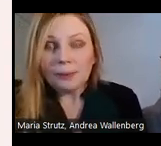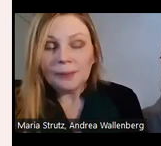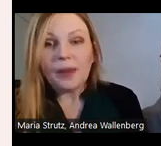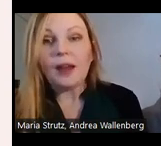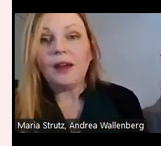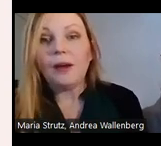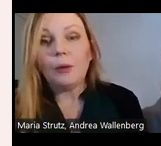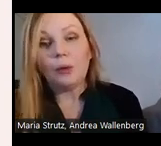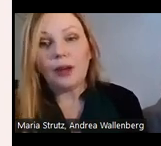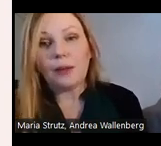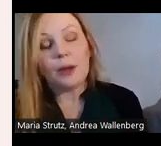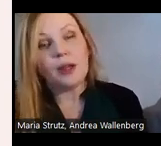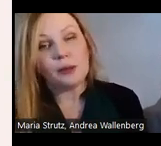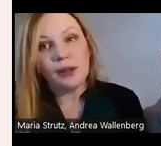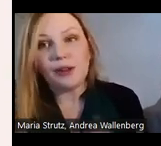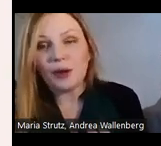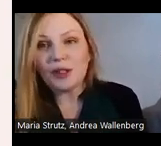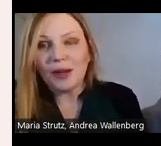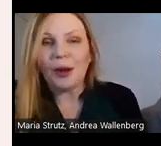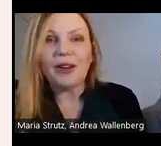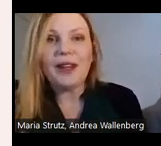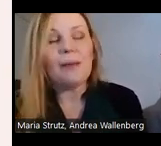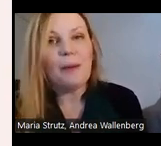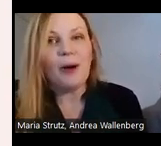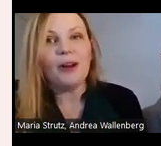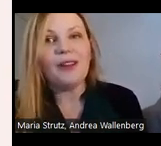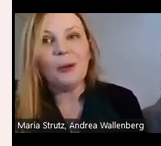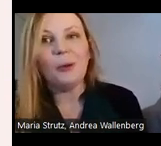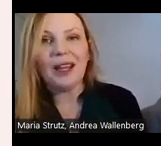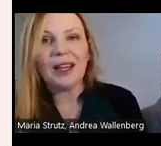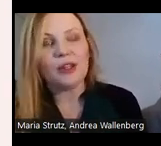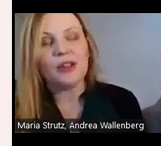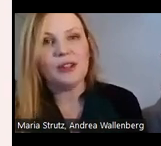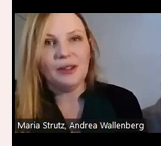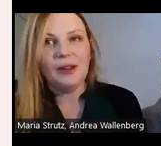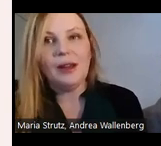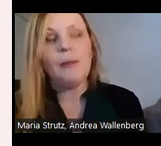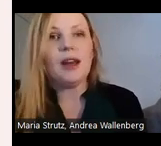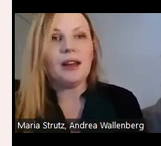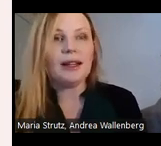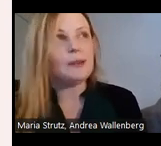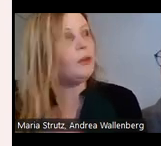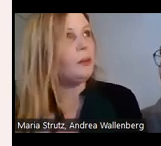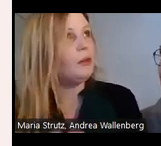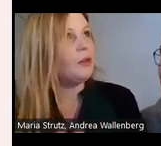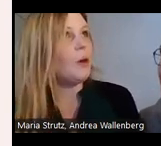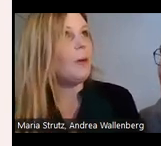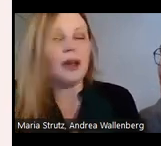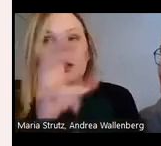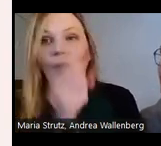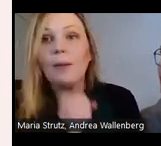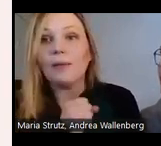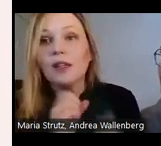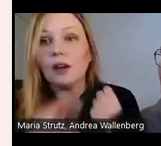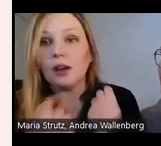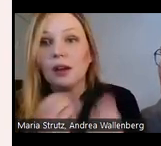om. Och då väldigt mycket som vi som vuxna behöver hjälpa barnet i att utveckla förstås. Mer än att liksom som de små barnen